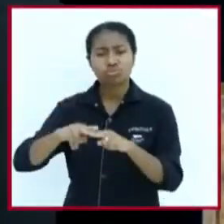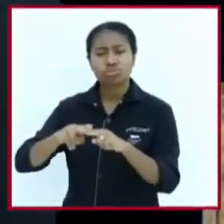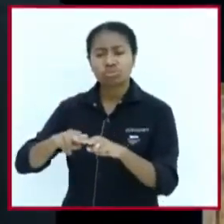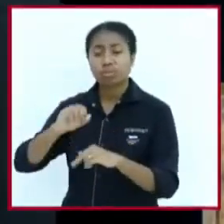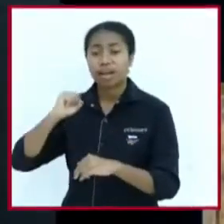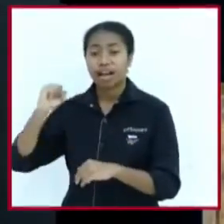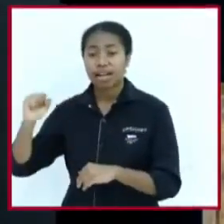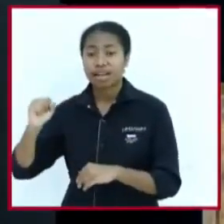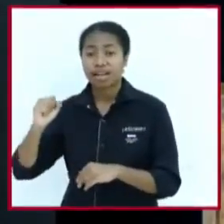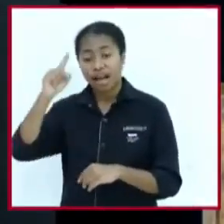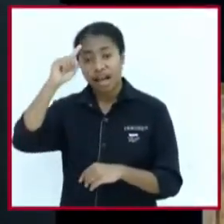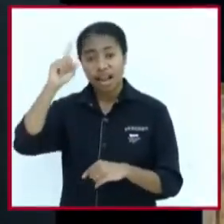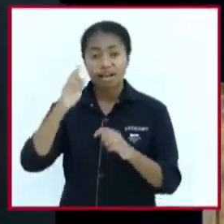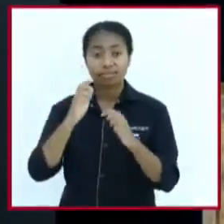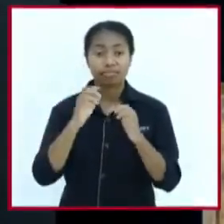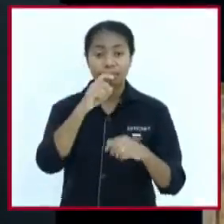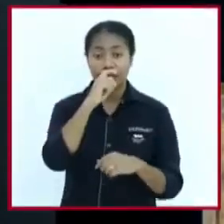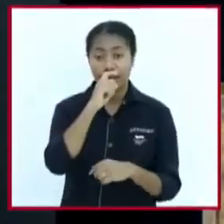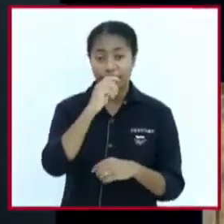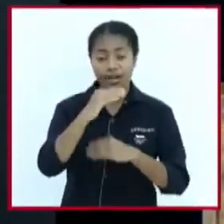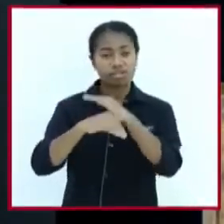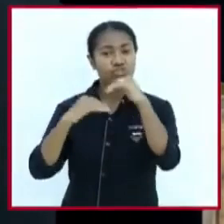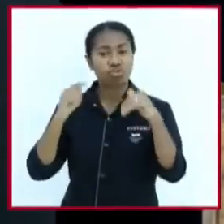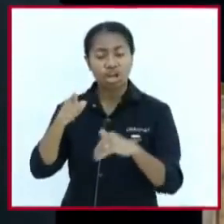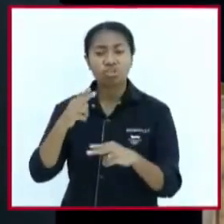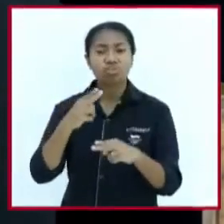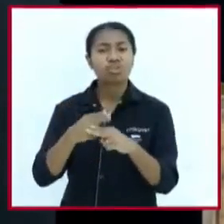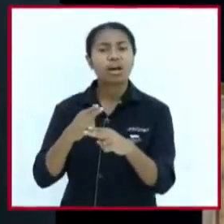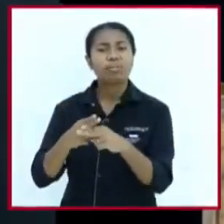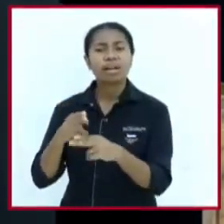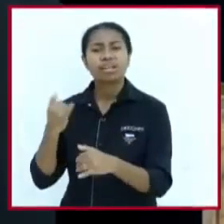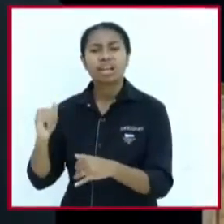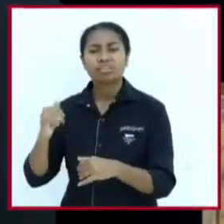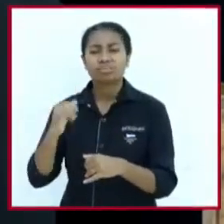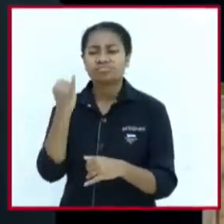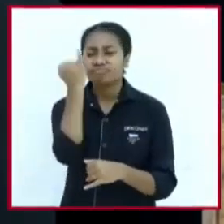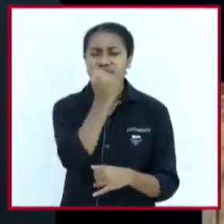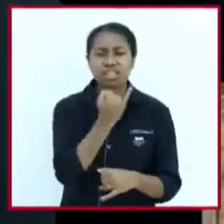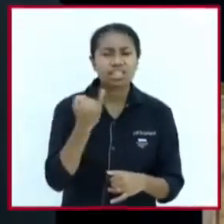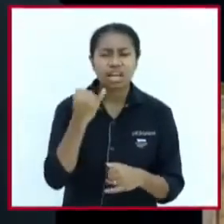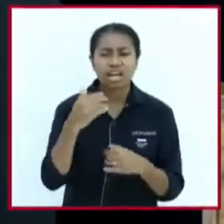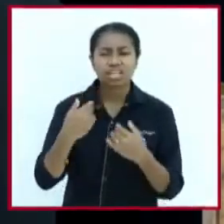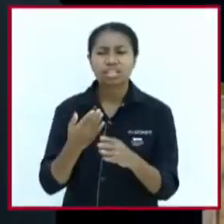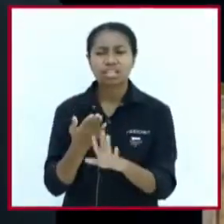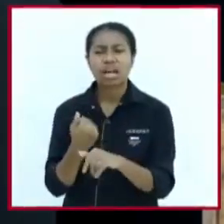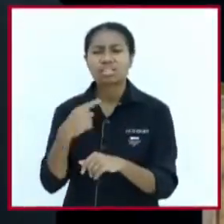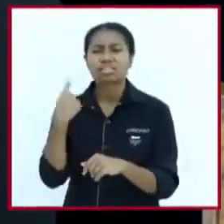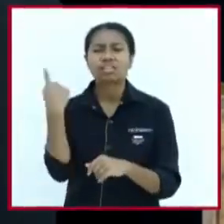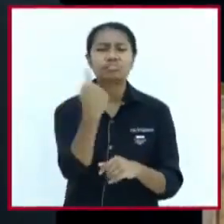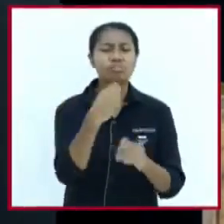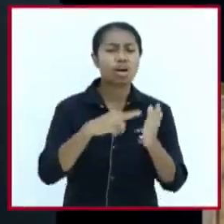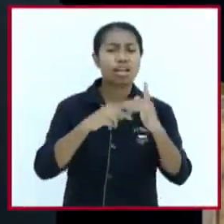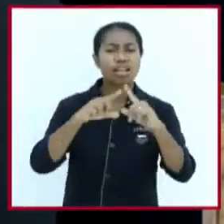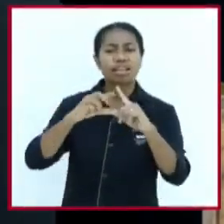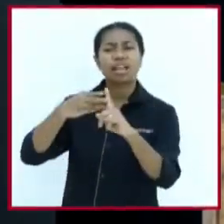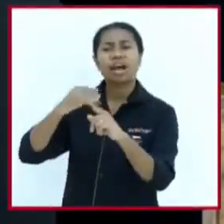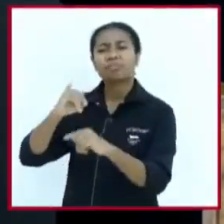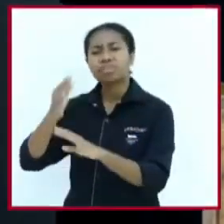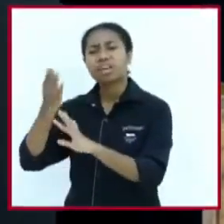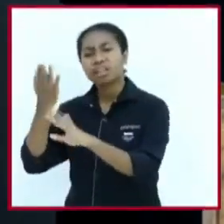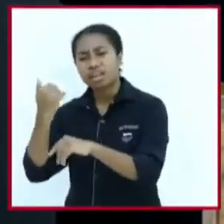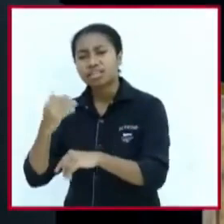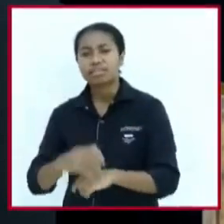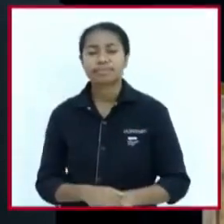dia jauh lebih tinggi dari malaikat-malaikat namanya saw lebih indah dari nama malaikat malaikat nabi mana yang design